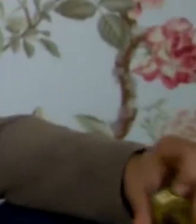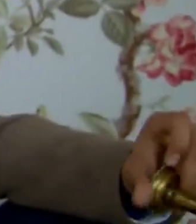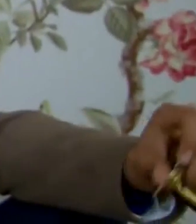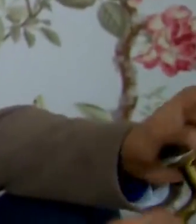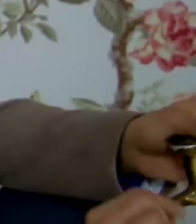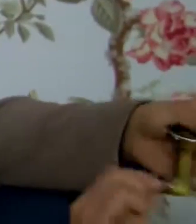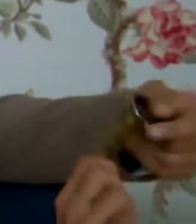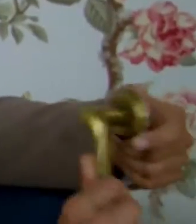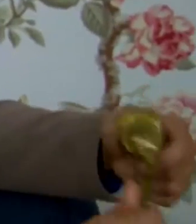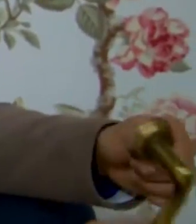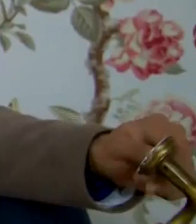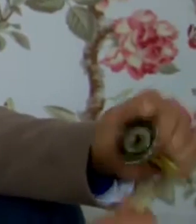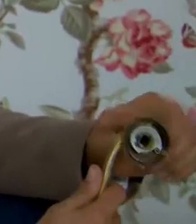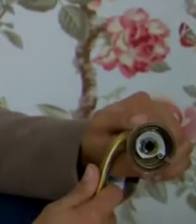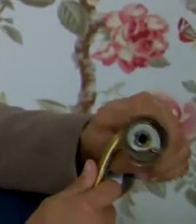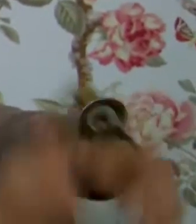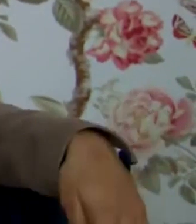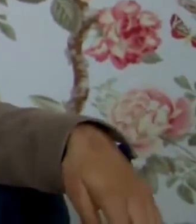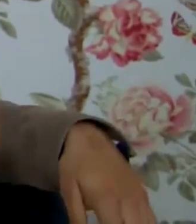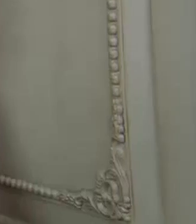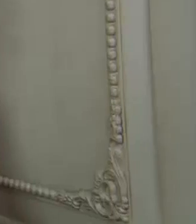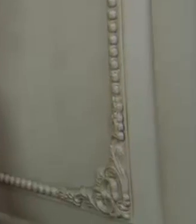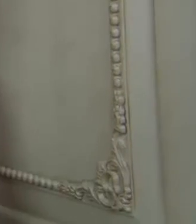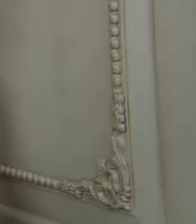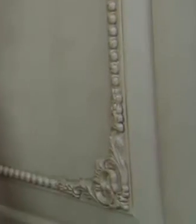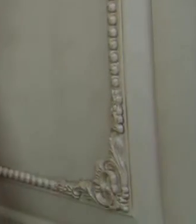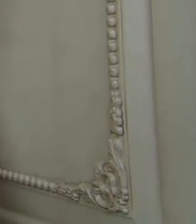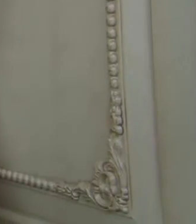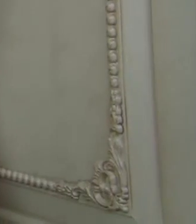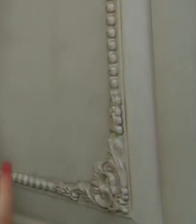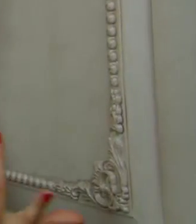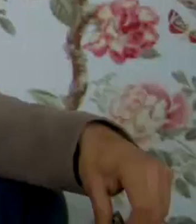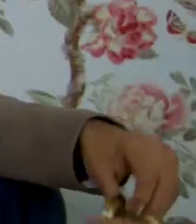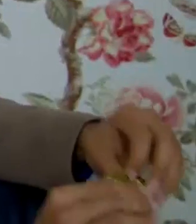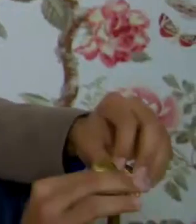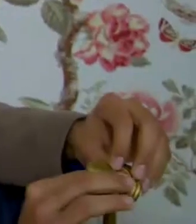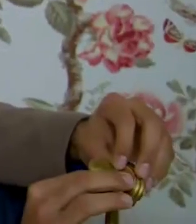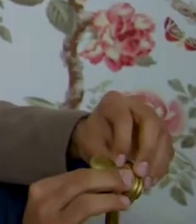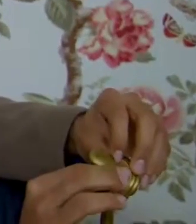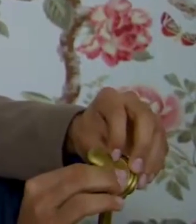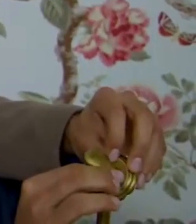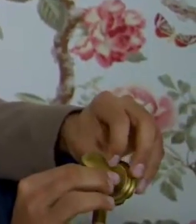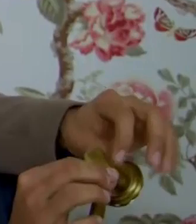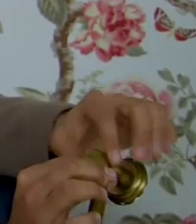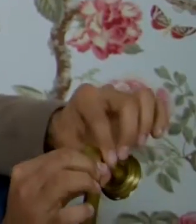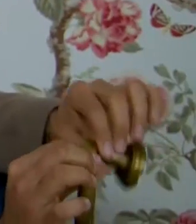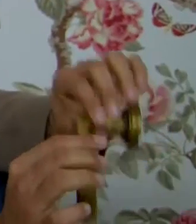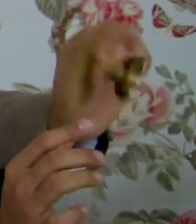Rami kapının önünde yere çömelip oturdu. Elinde kapının kolu. Ne yapacağız der gibi gülümseyerek Nazlı'ya bakıyor.